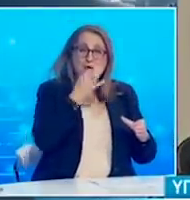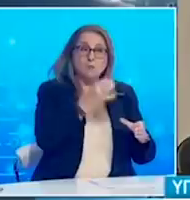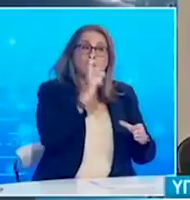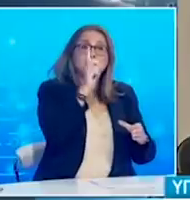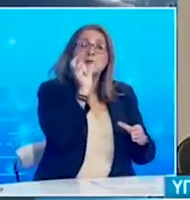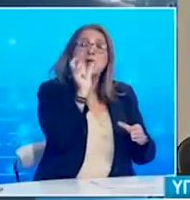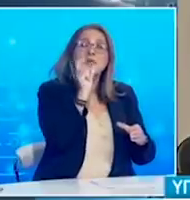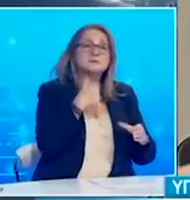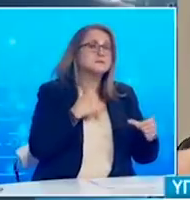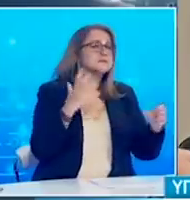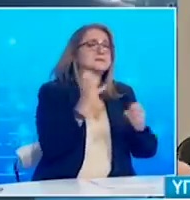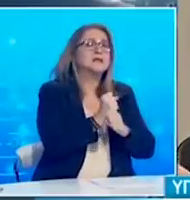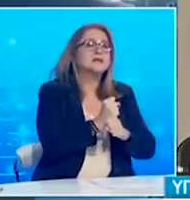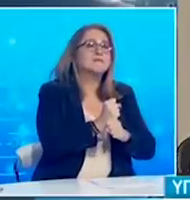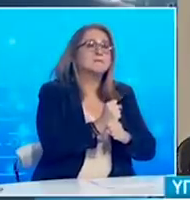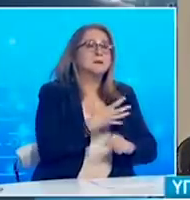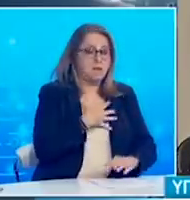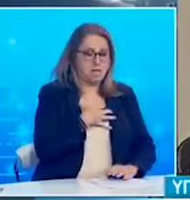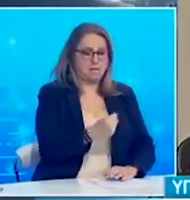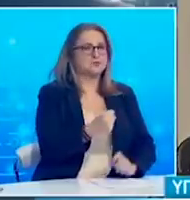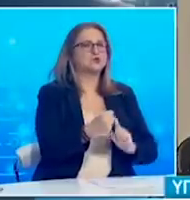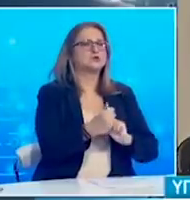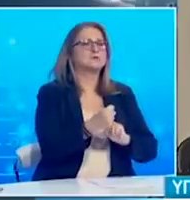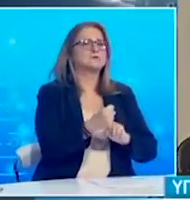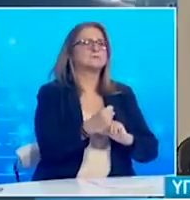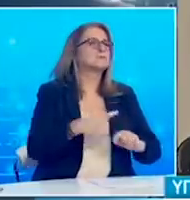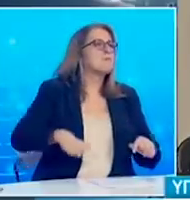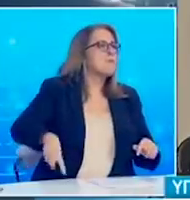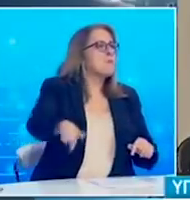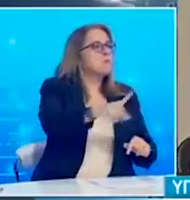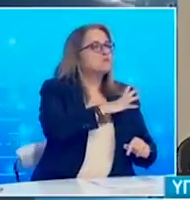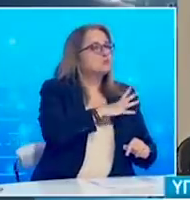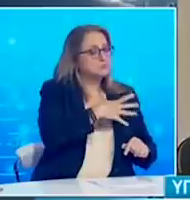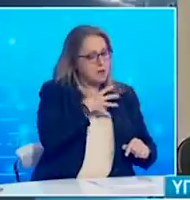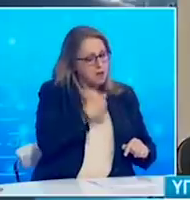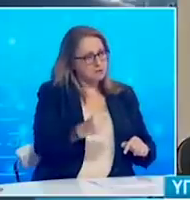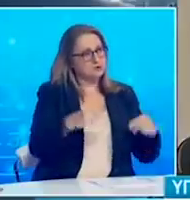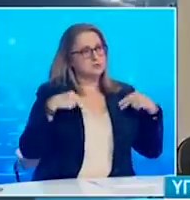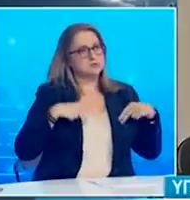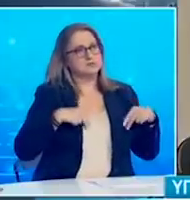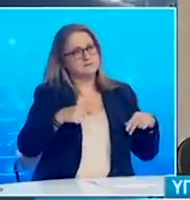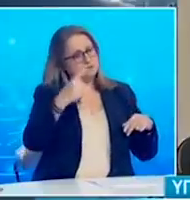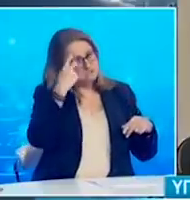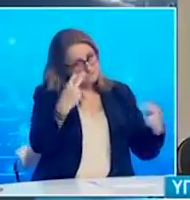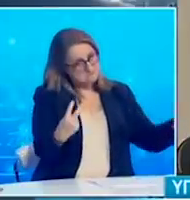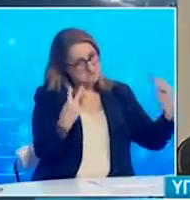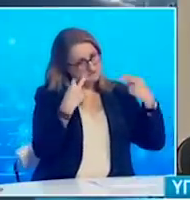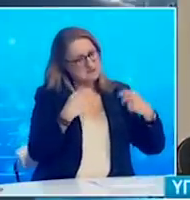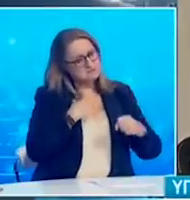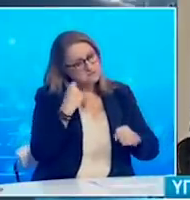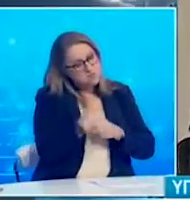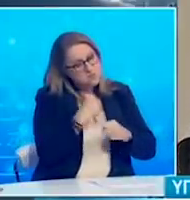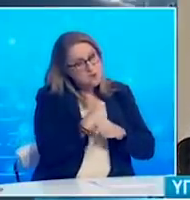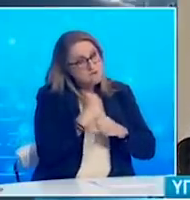την κοινωνία. Εμπιστοσύνη. Κερδίσαμε την εμπιστοσύνη του κόσμου, δουλεύουμε για αυτήν κάθε μέρα και θα συνεχίσουμε να δουλεύουμε.